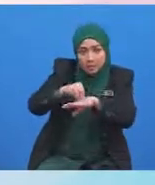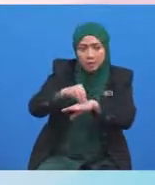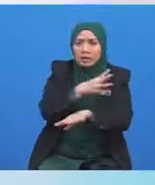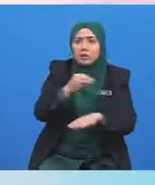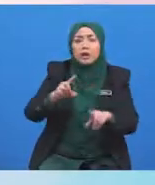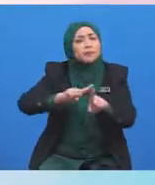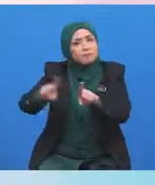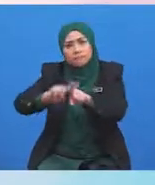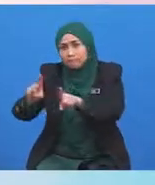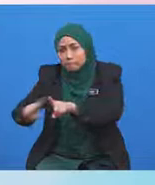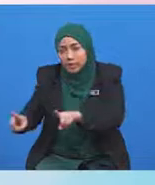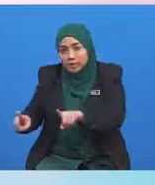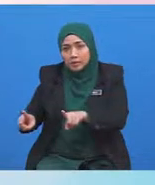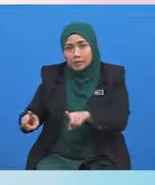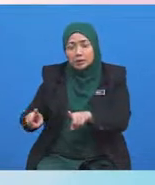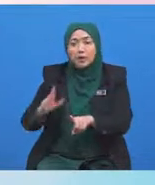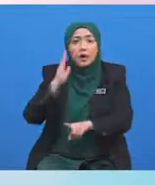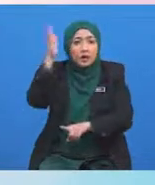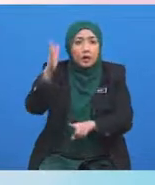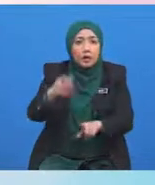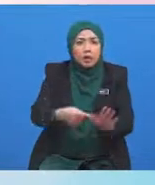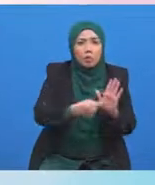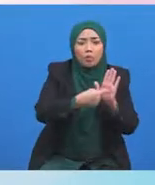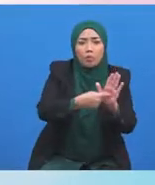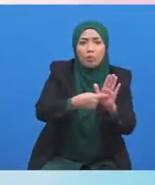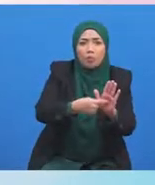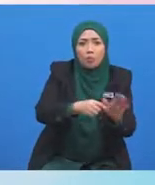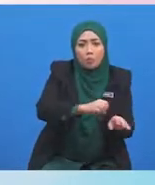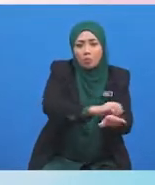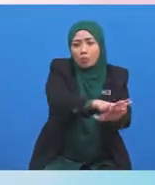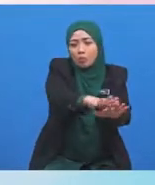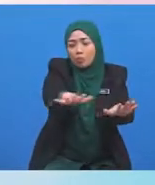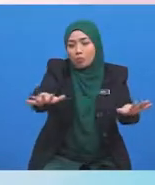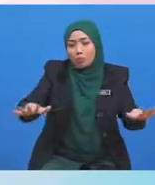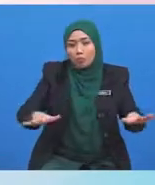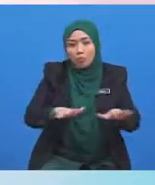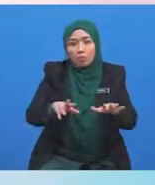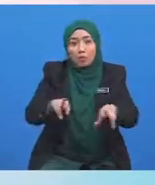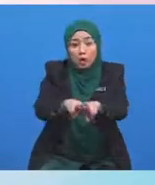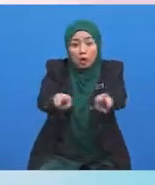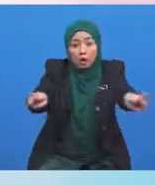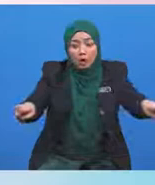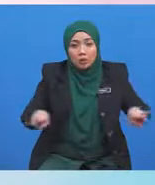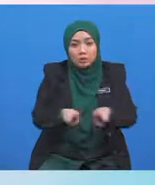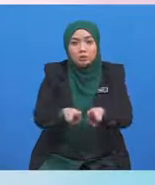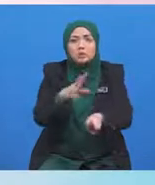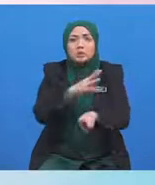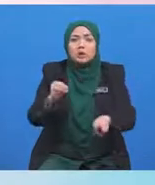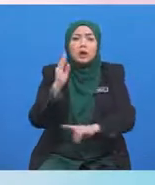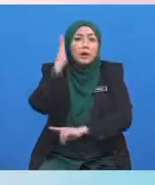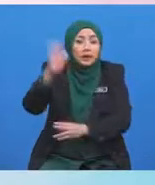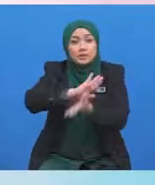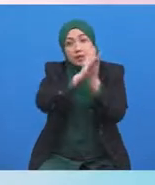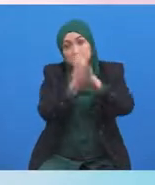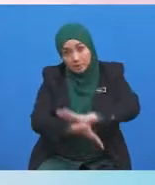sebagainya telah mendedahkan permukaan cerun dengan risiko berlakunya gerakan jisim. Apabila